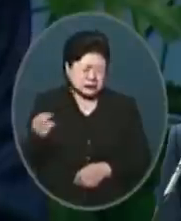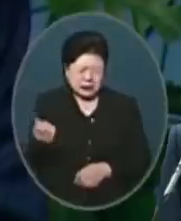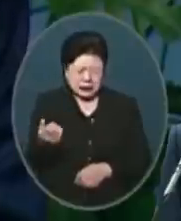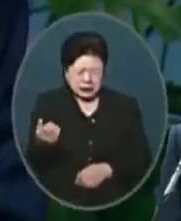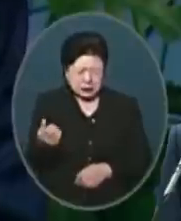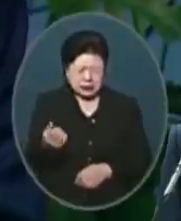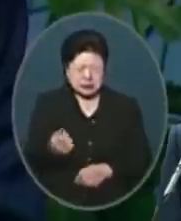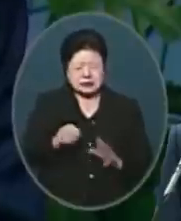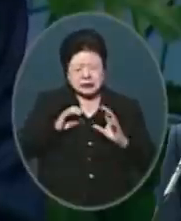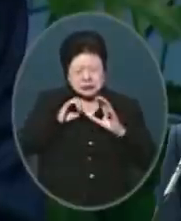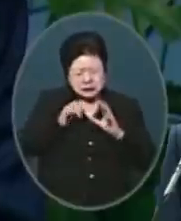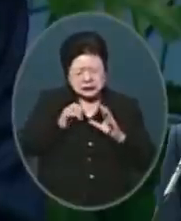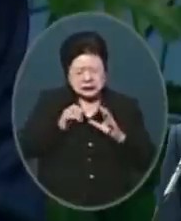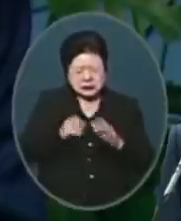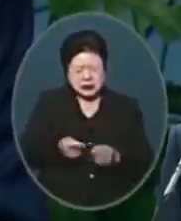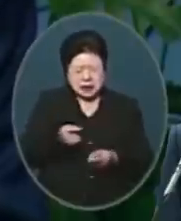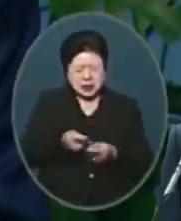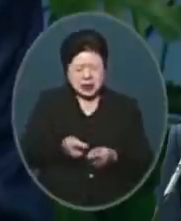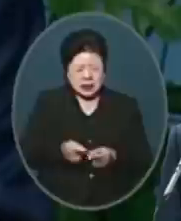탁 후레 가리고 난 다음 하나,